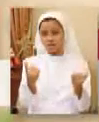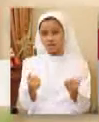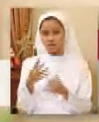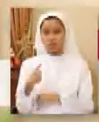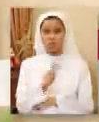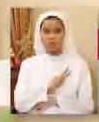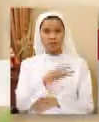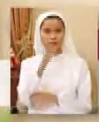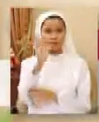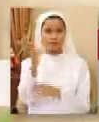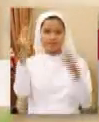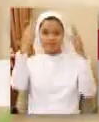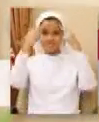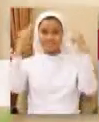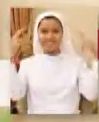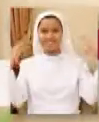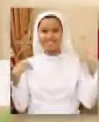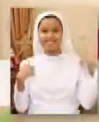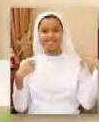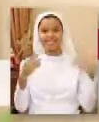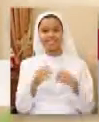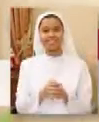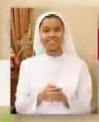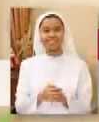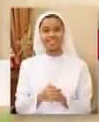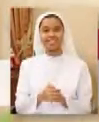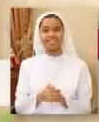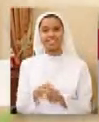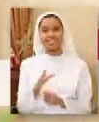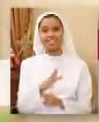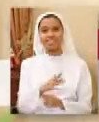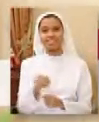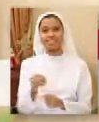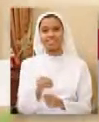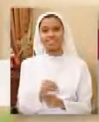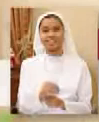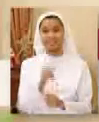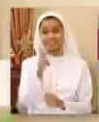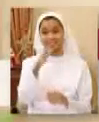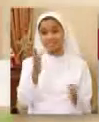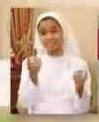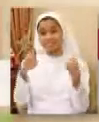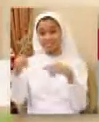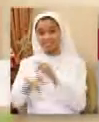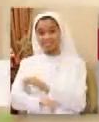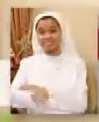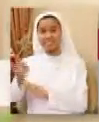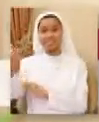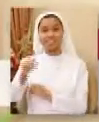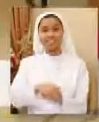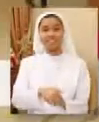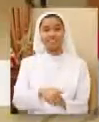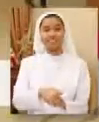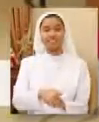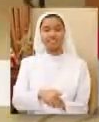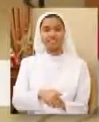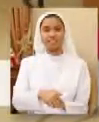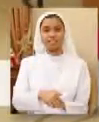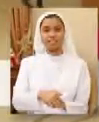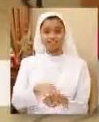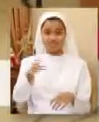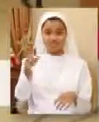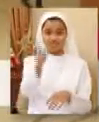po, lima. Lima lang po kamo. Lima lang po kami. Pero paalis din yung tatlo, so dalawa na lang. Pero sa buong